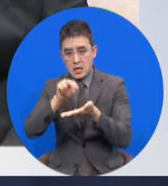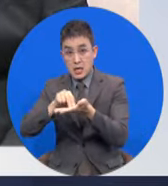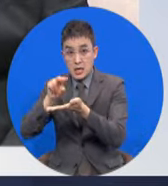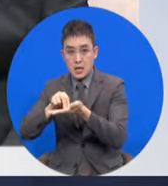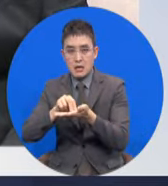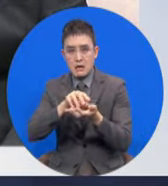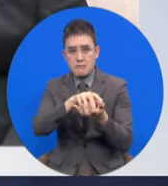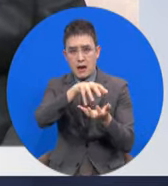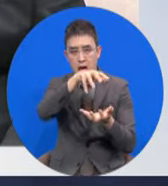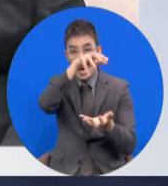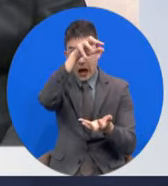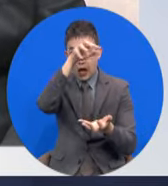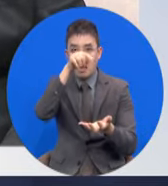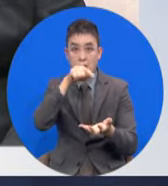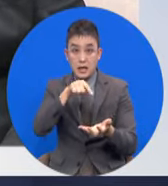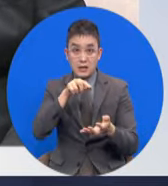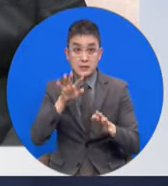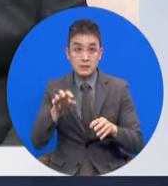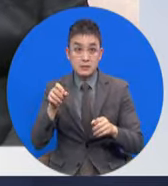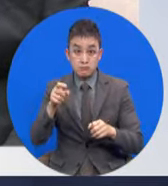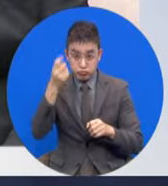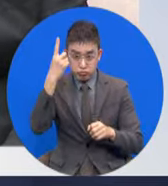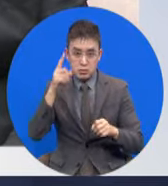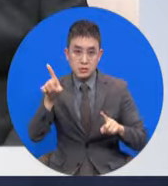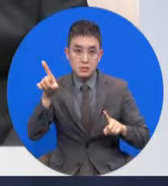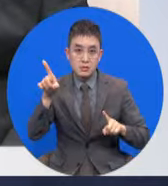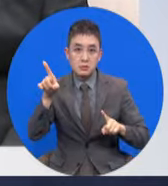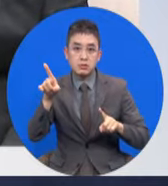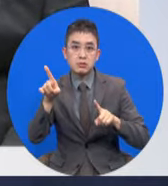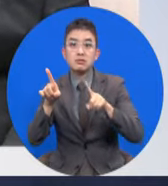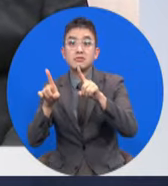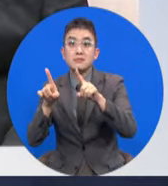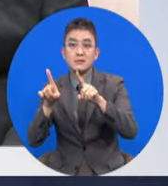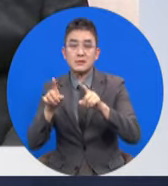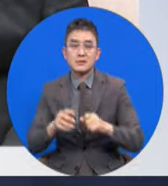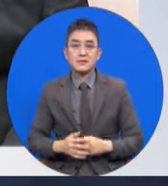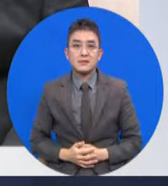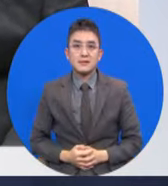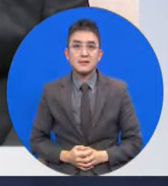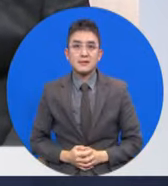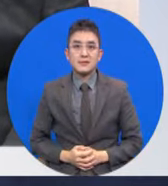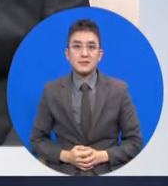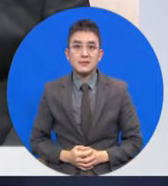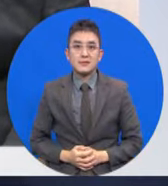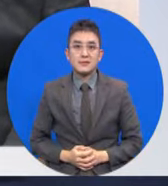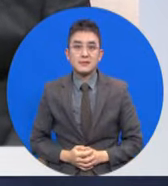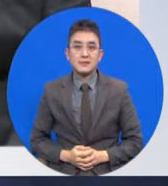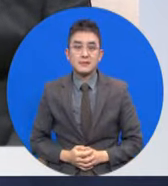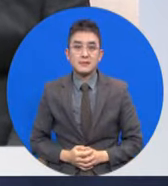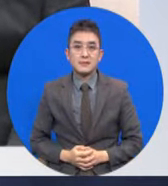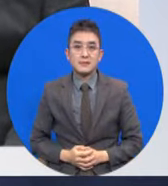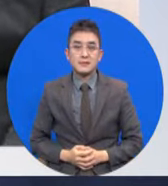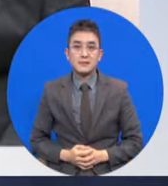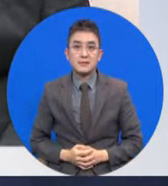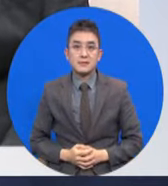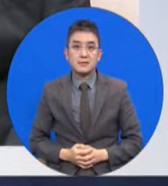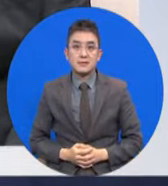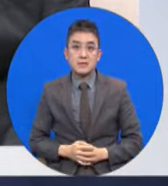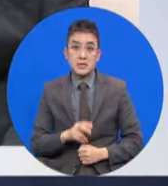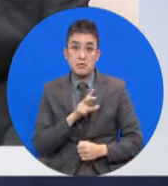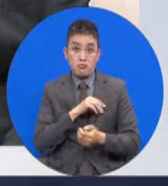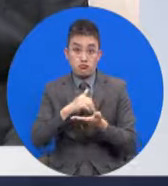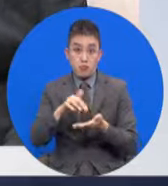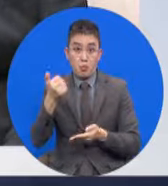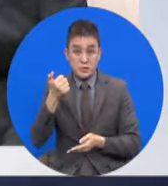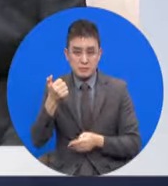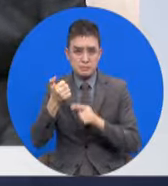때문에 거의 초박빙의 지경으로 가게 되는. 그래서 지금 우리가 50석, 60석 합니다만은 수도권